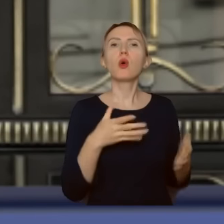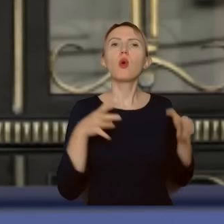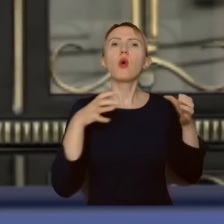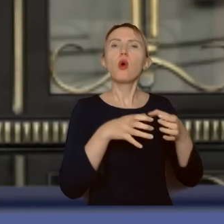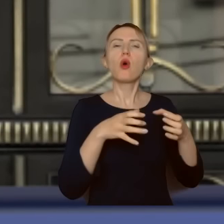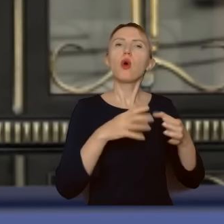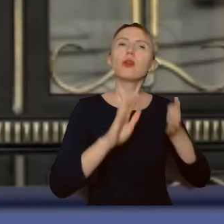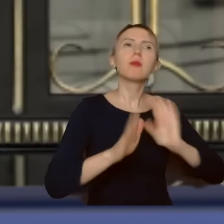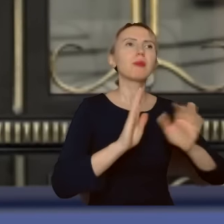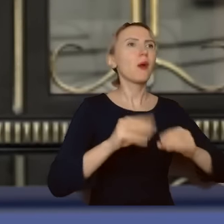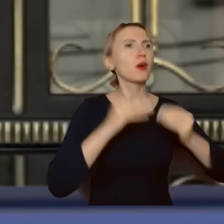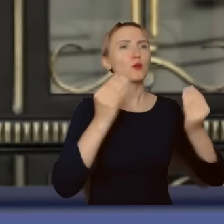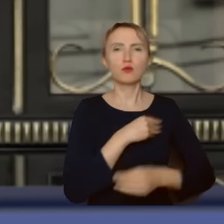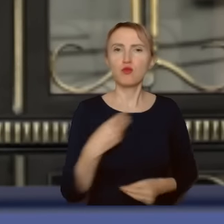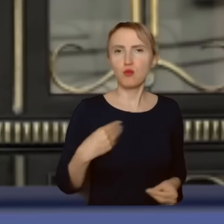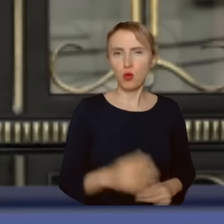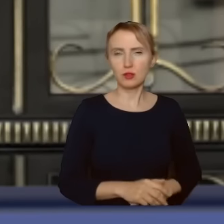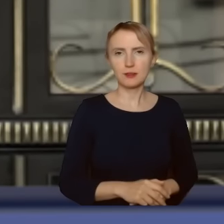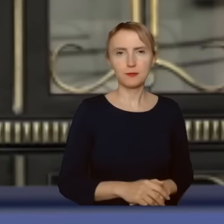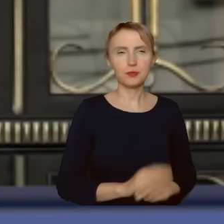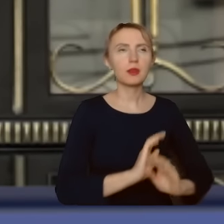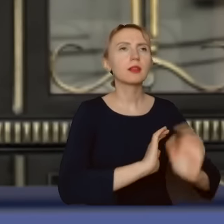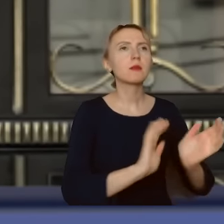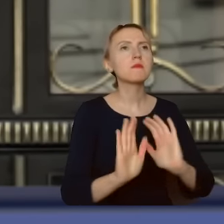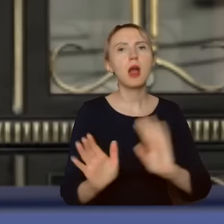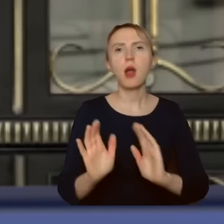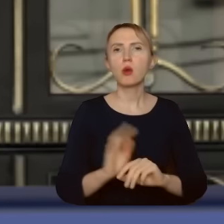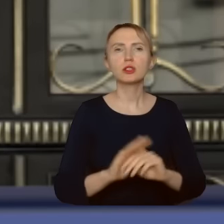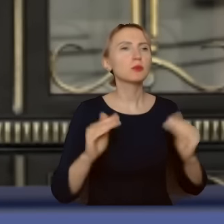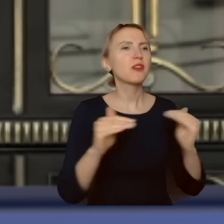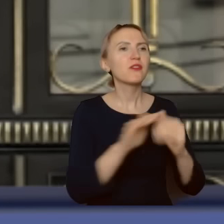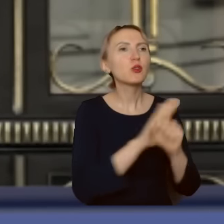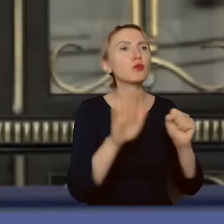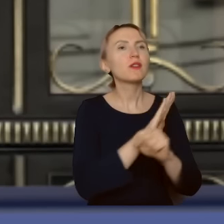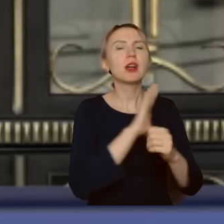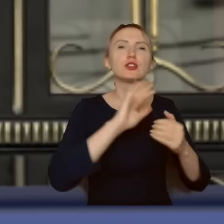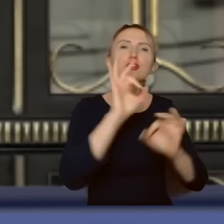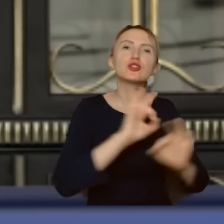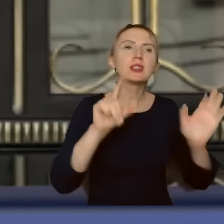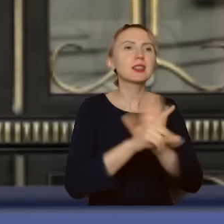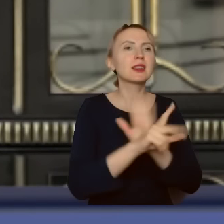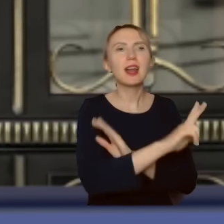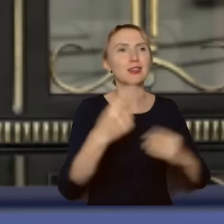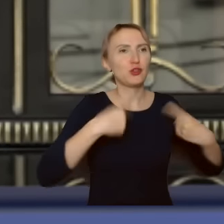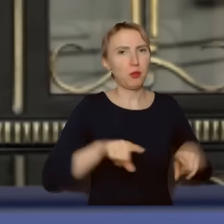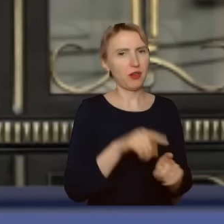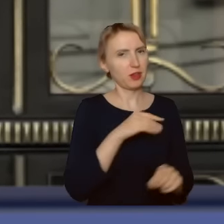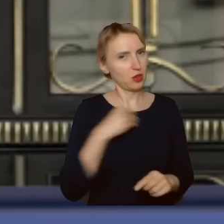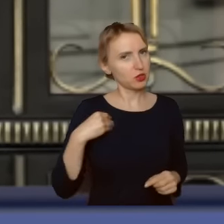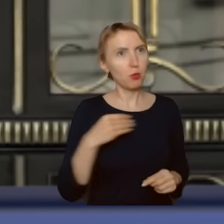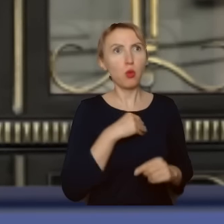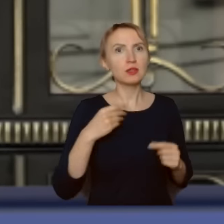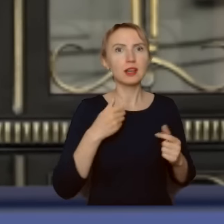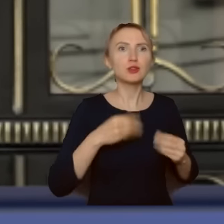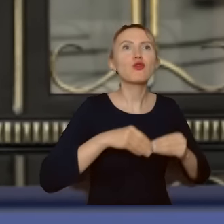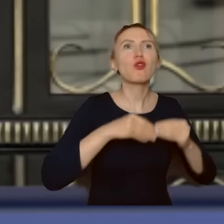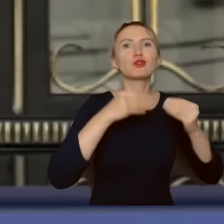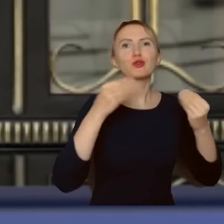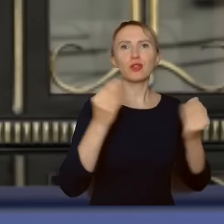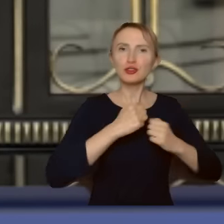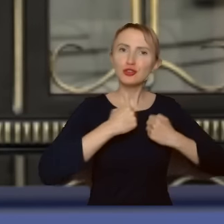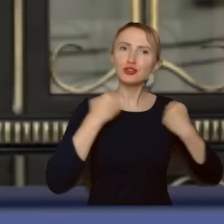dbała o rozwój Polski. Dbała o to, żeby wyrównywać szanse wszystkich Polaków, żeby Polska się rozwijała, żeby Polska była